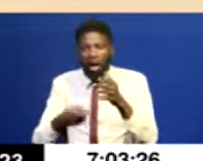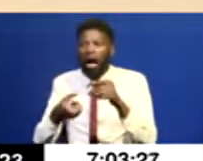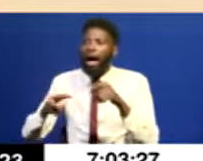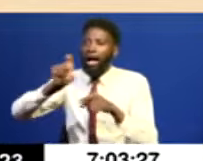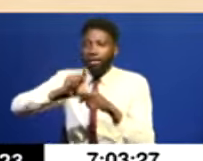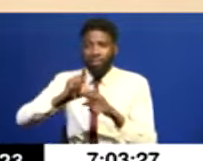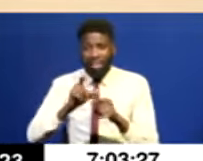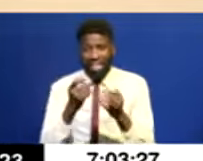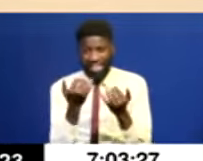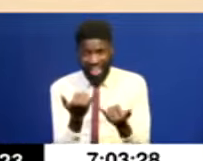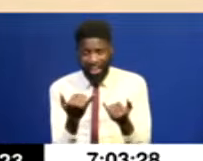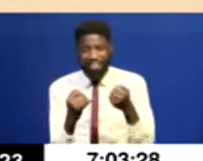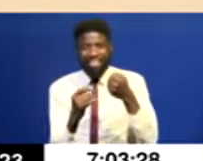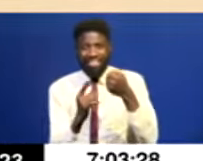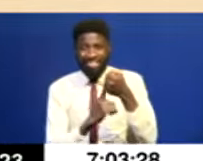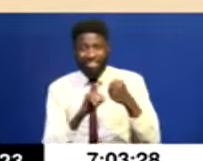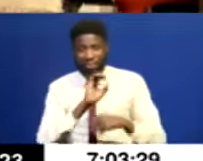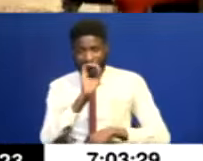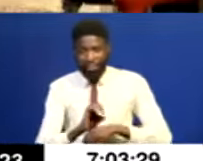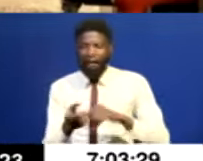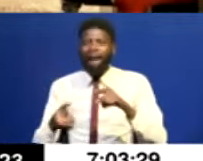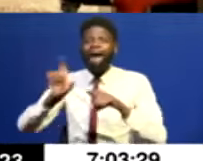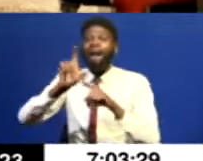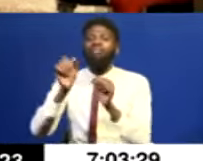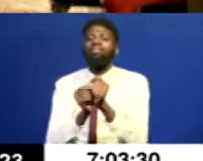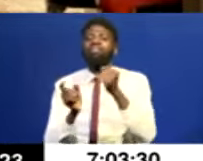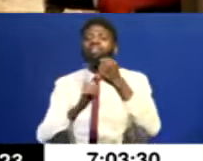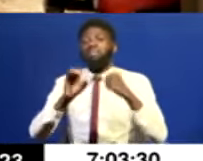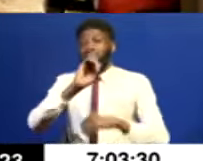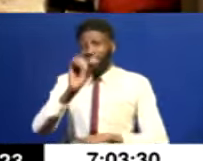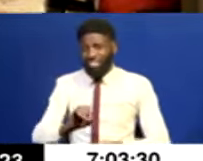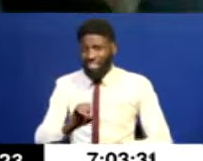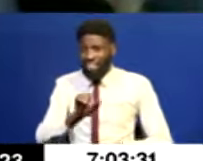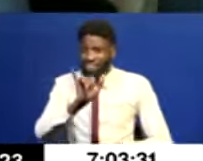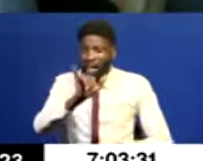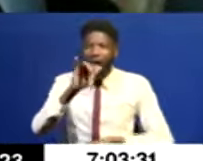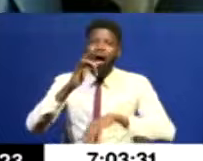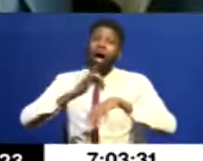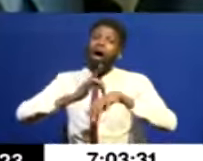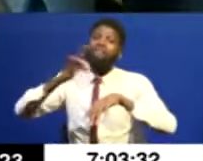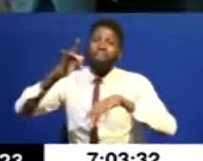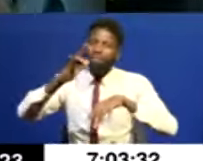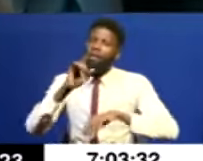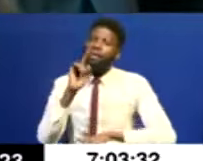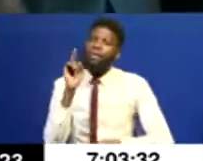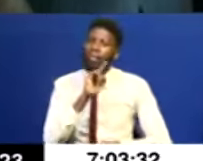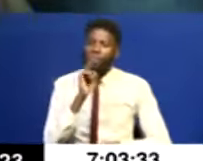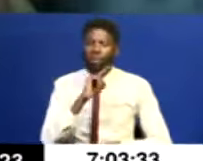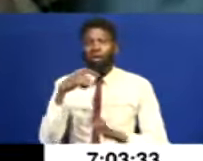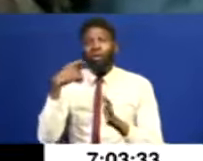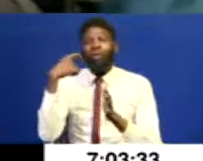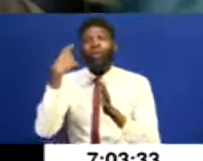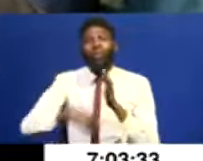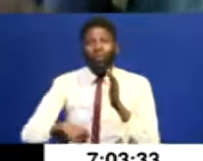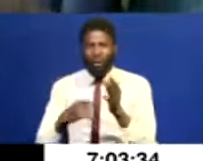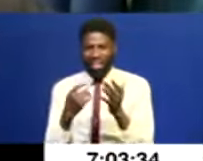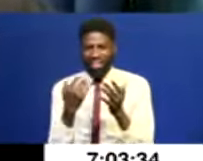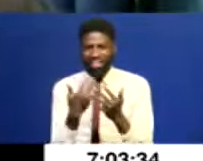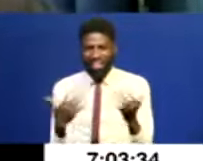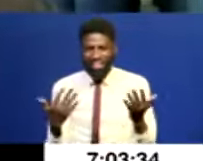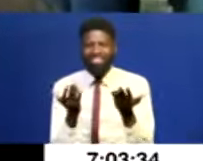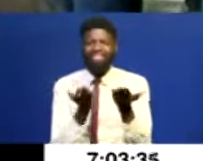hadi 16%, hatua ambayo huenda ikawa na athari kubwa mno kwa bei ya bidhaa na huduma humo nchini.